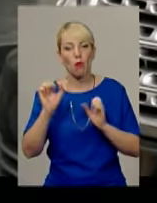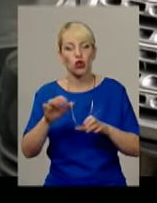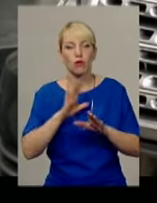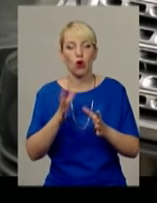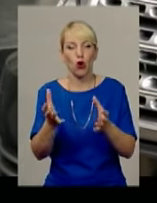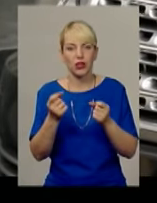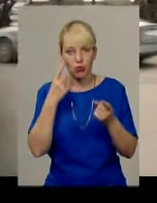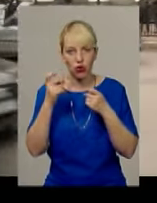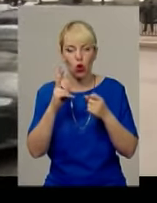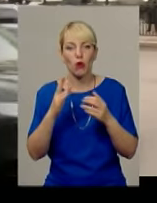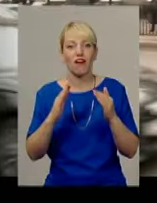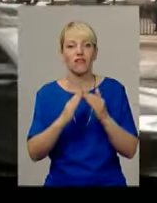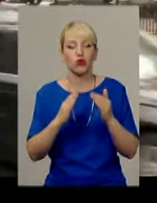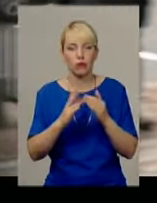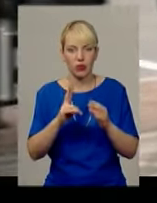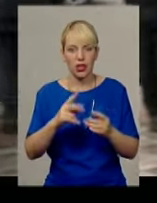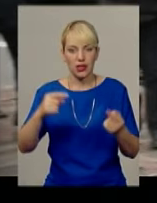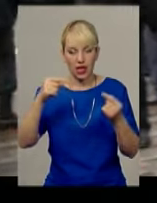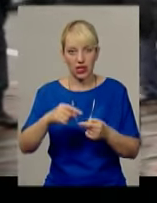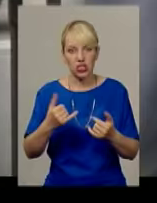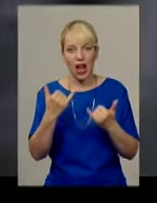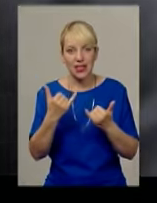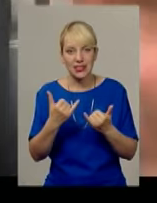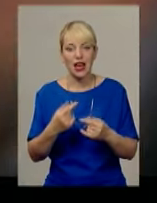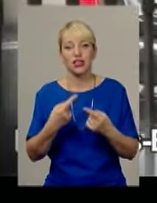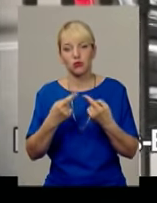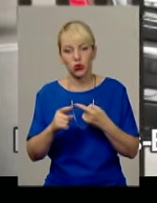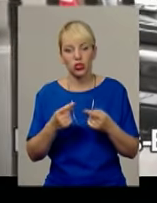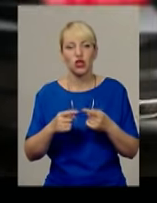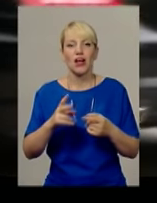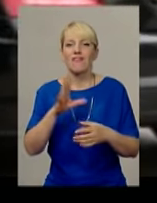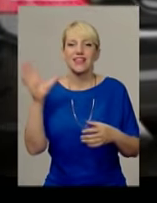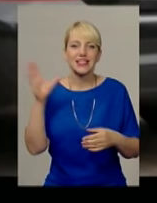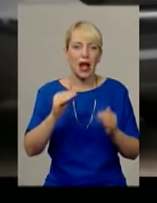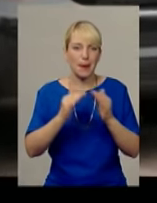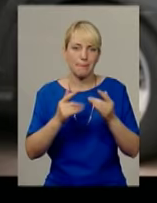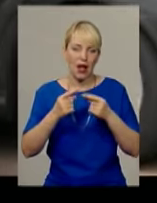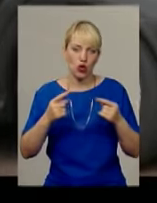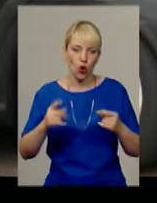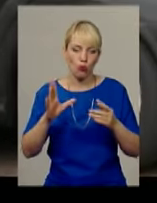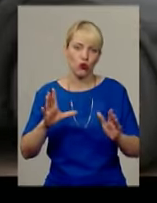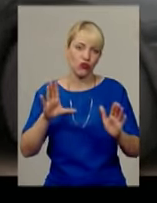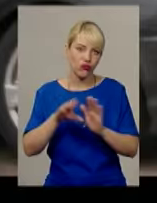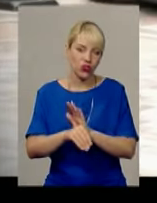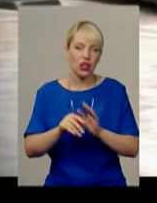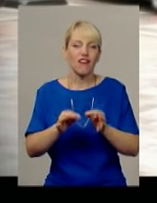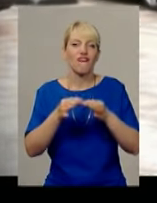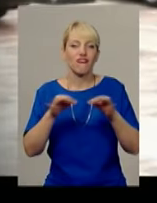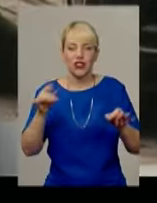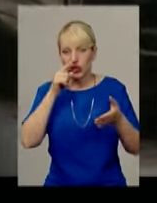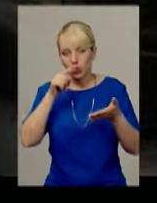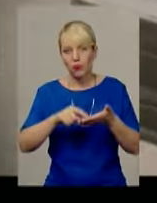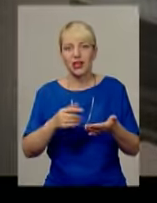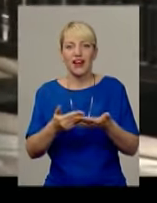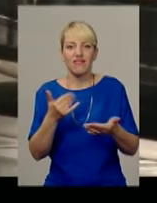ділянка. Тепер, згідно з новим законодавством, інформація про усе майно, яким володіють посадовці усіх рангів, буде у вільному доступі. Тож відтепер